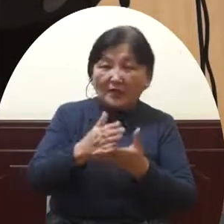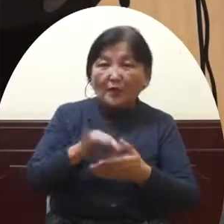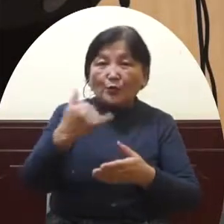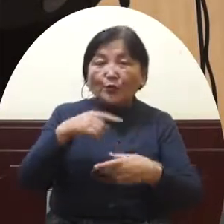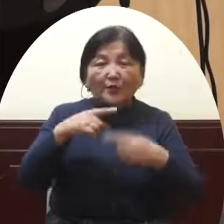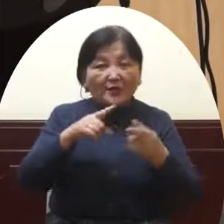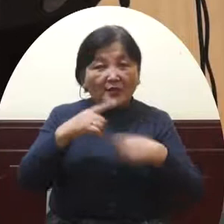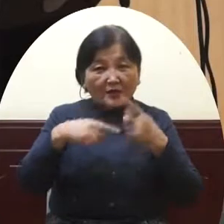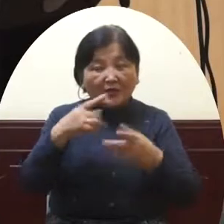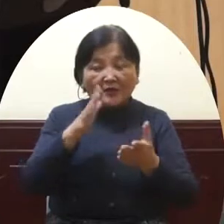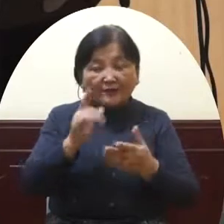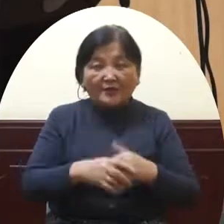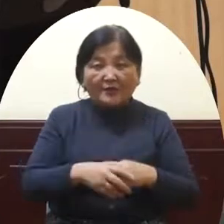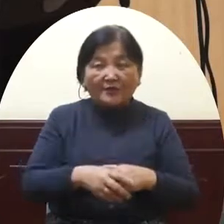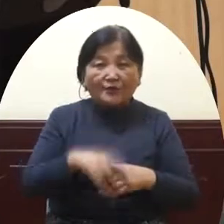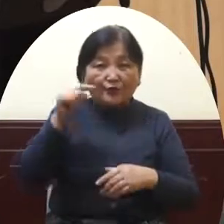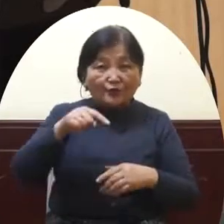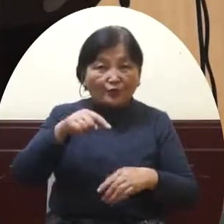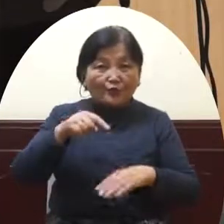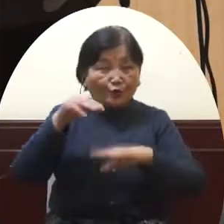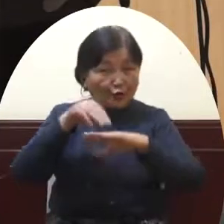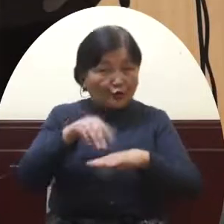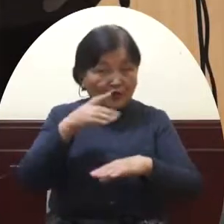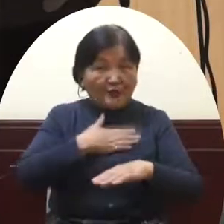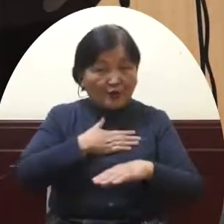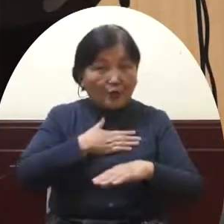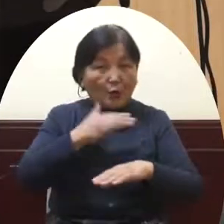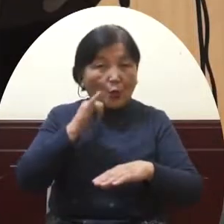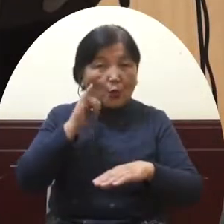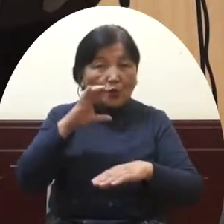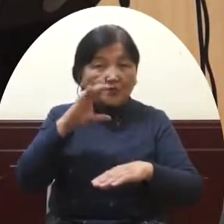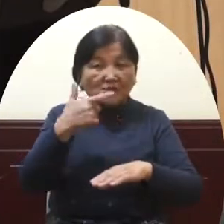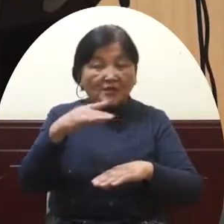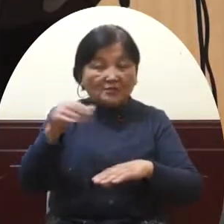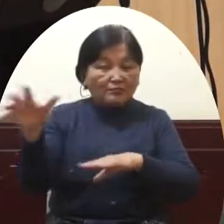оролцоо төлөөллийн энэ тогтолцоогоо бид нар устгаж болохгүй.